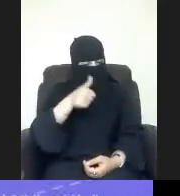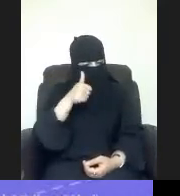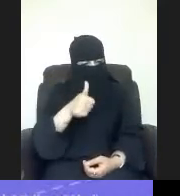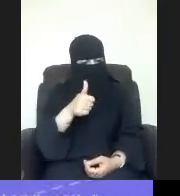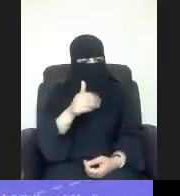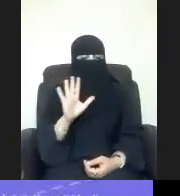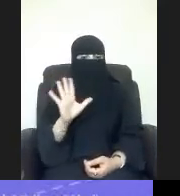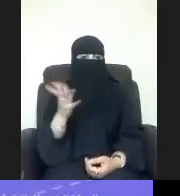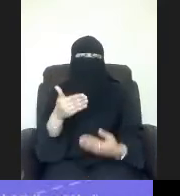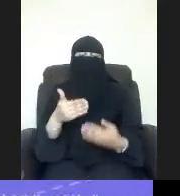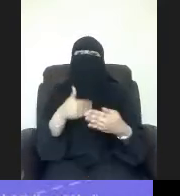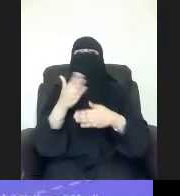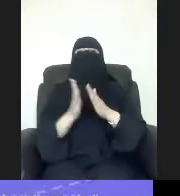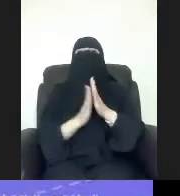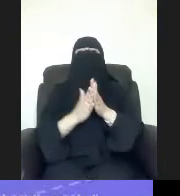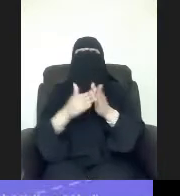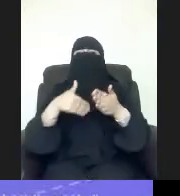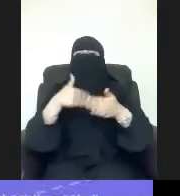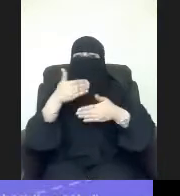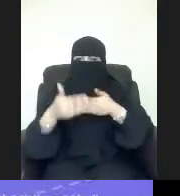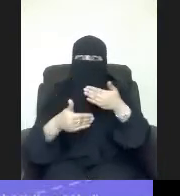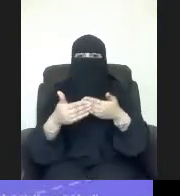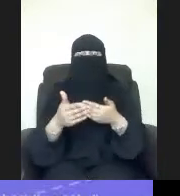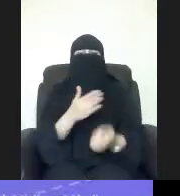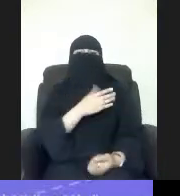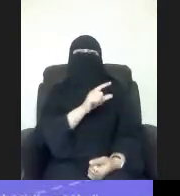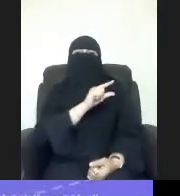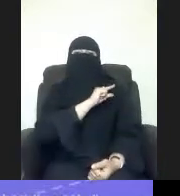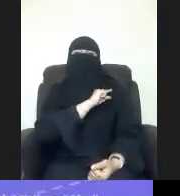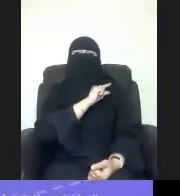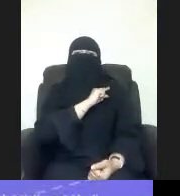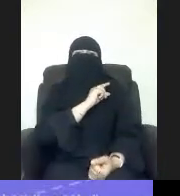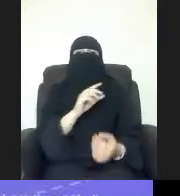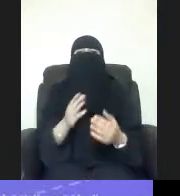في عالم رقمي بكل ما تحمل هذه الكلمة من معنى.